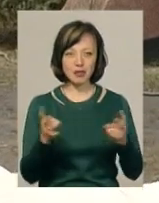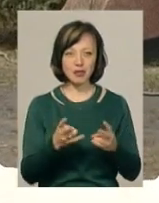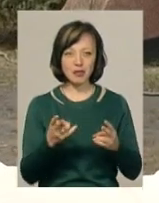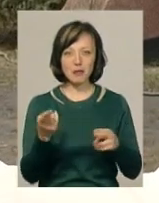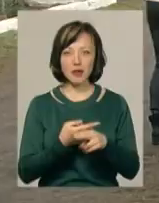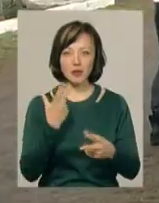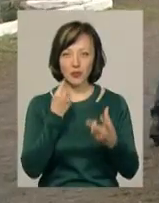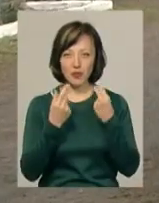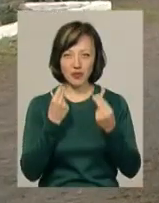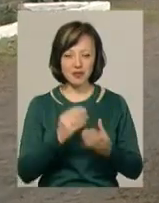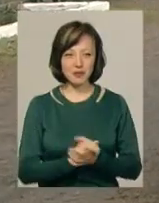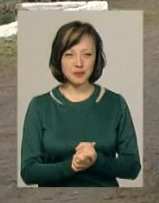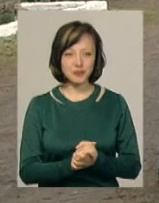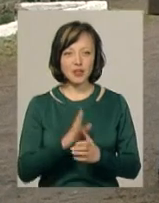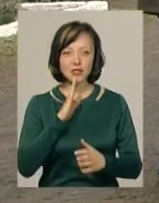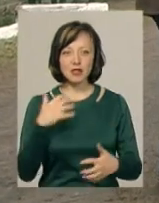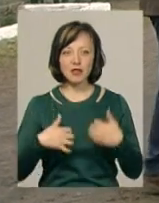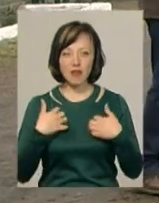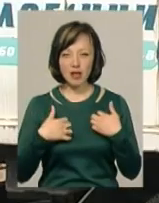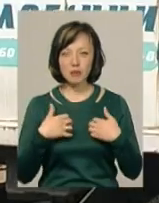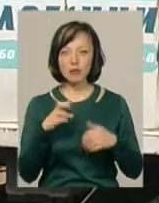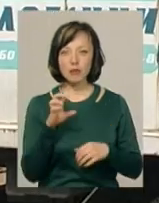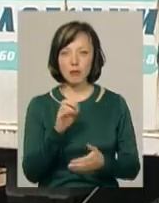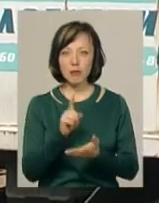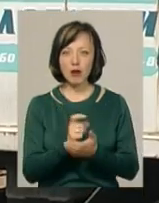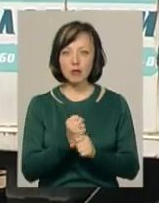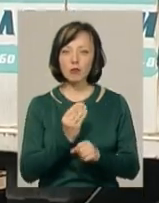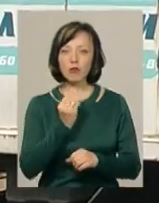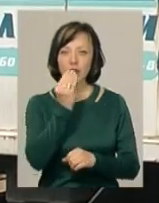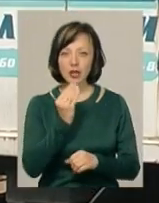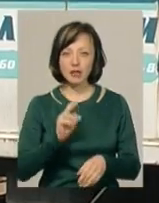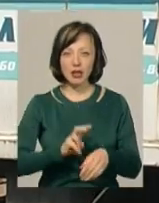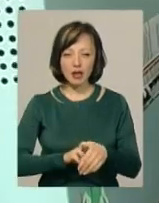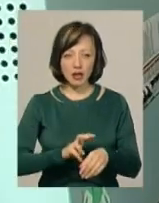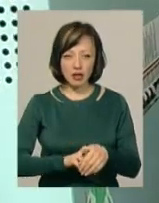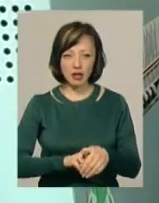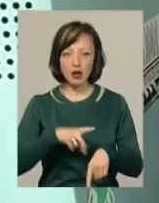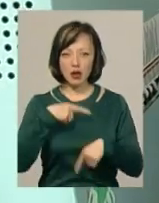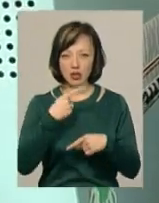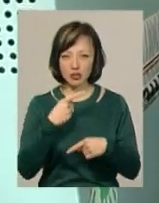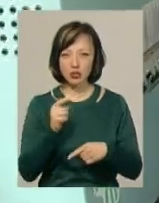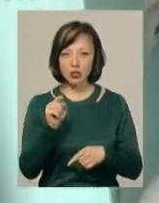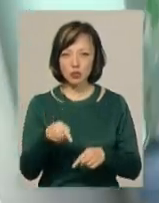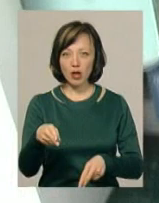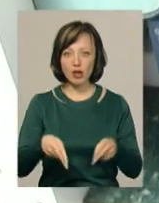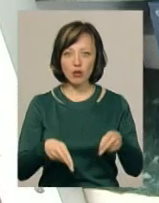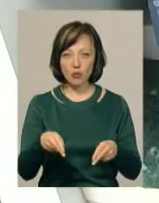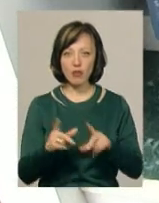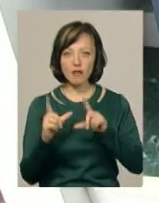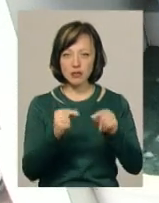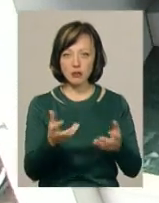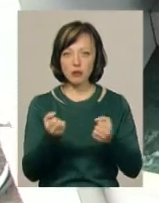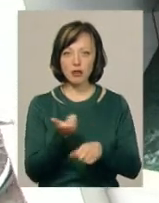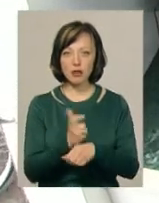без уколів. Жінка квапиться видаляти зуби, бо, каже, має робити зубний протез. Лікар Олександр Вакалю говорить, саме у хірургів на виїзних